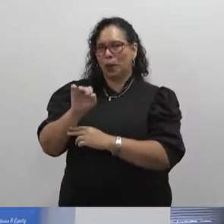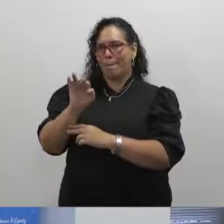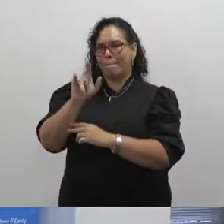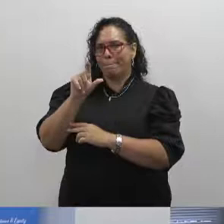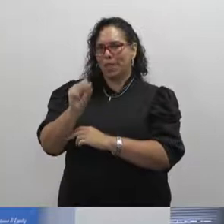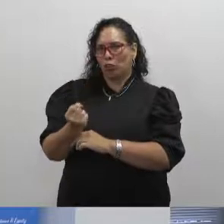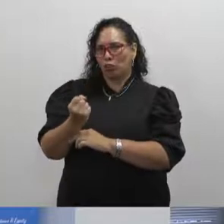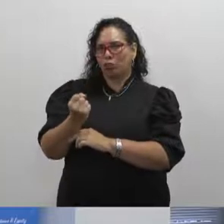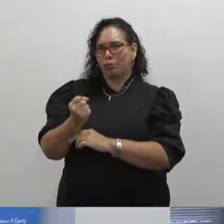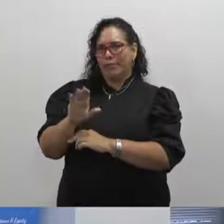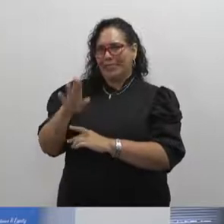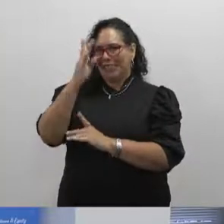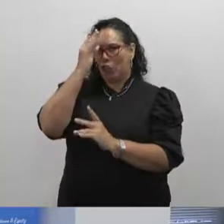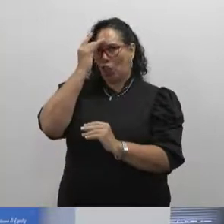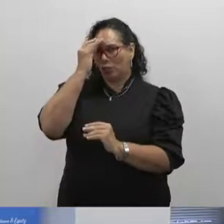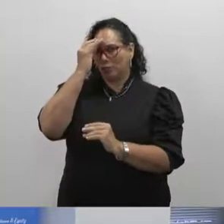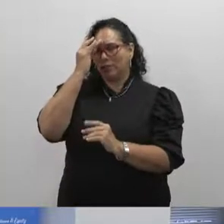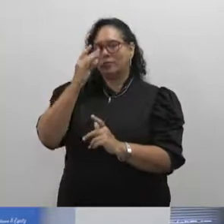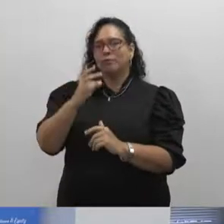từ bữa sau khi ai